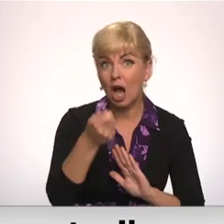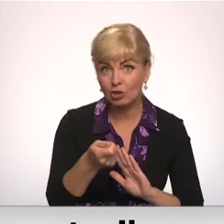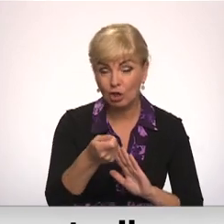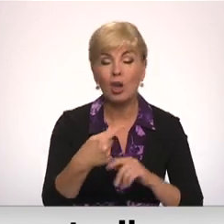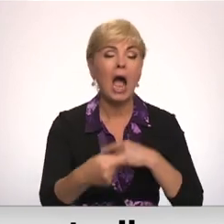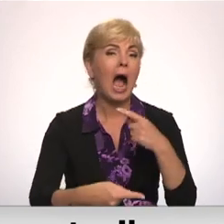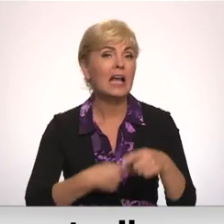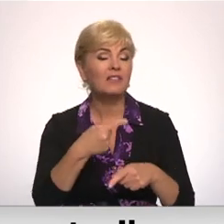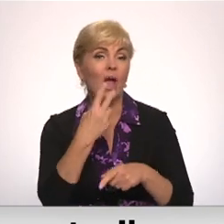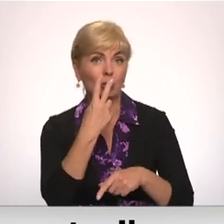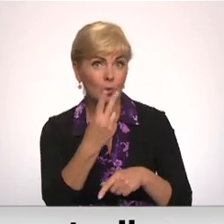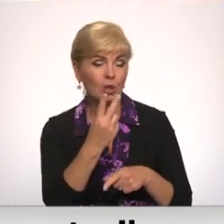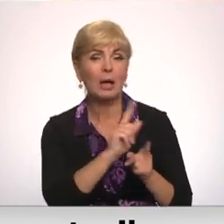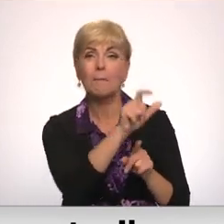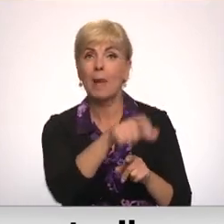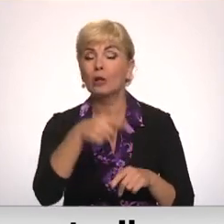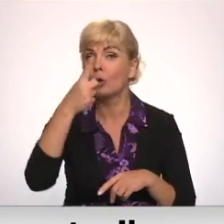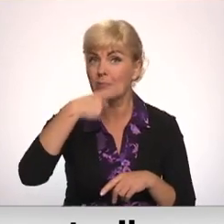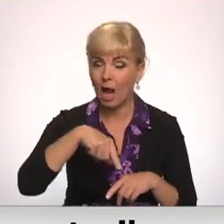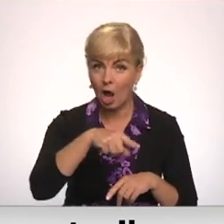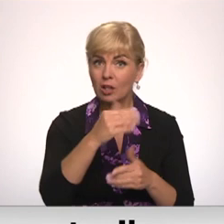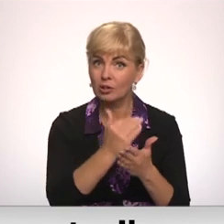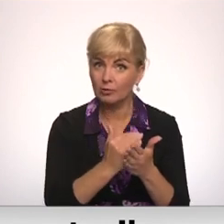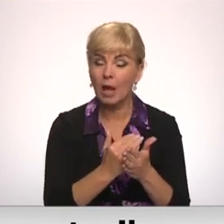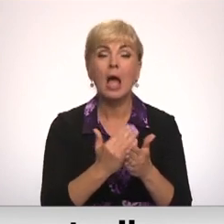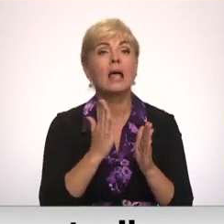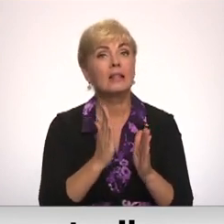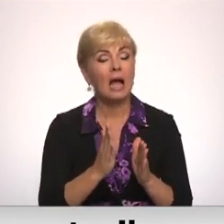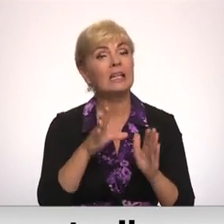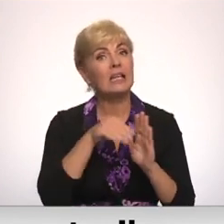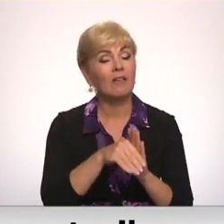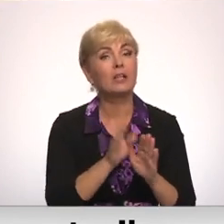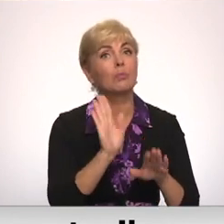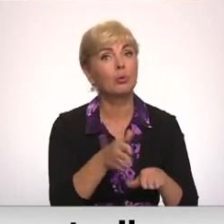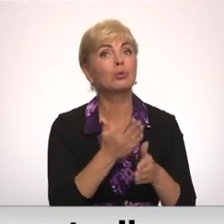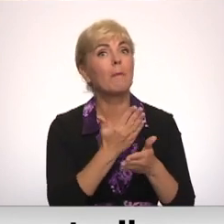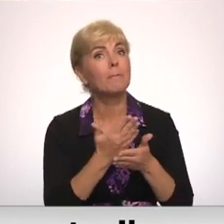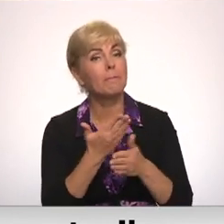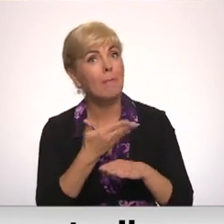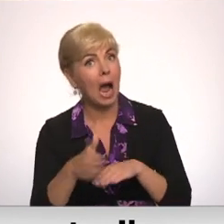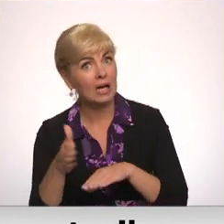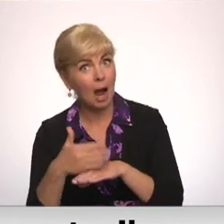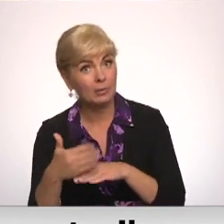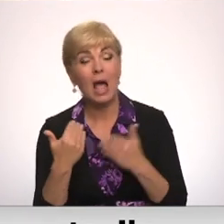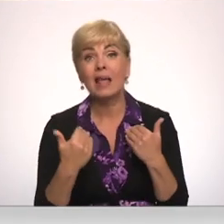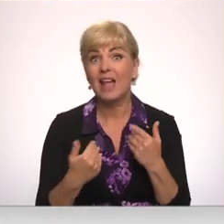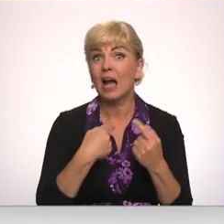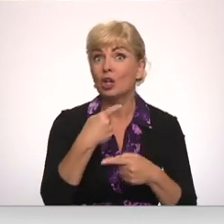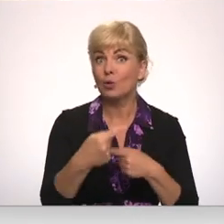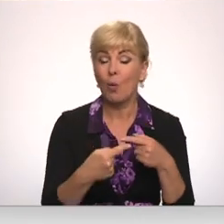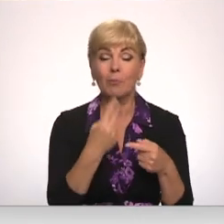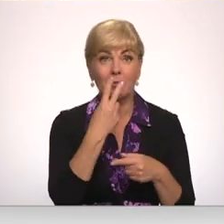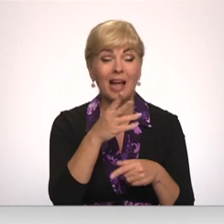aizvien uzskatot. Pedagogu prasības būtu ieviešamas pakāpeniski. Joprojām mēs redzam, ka, lai